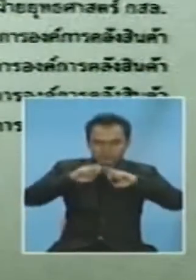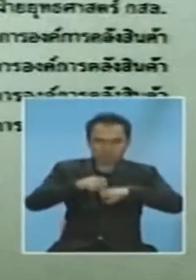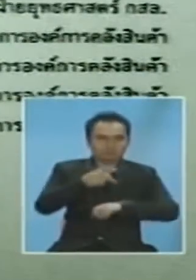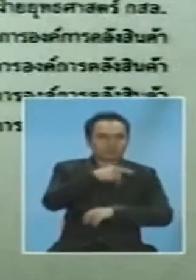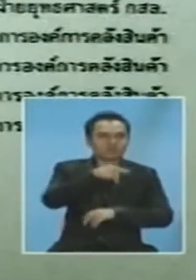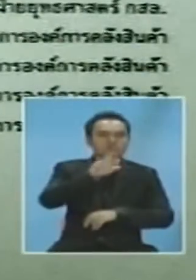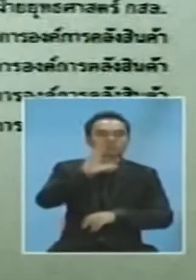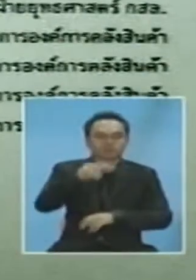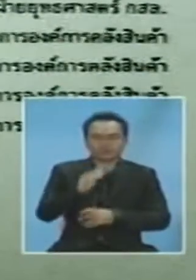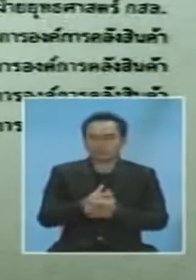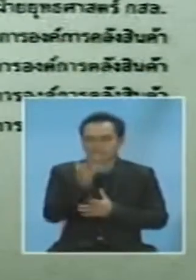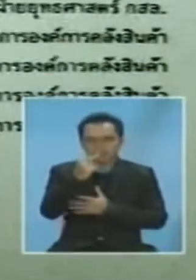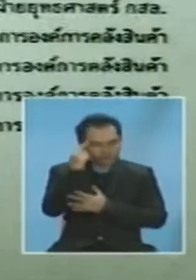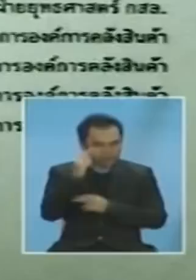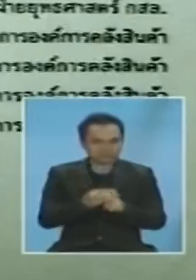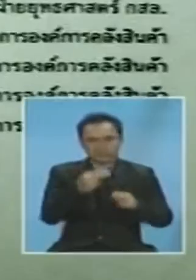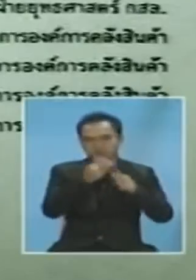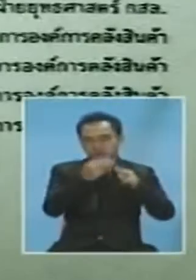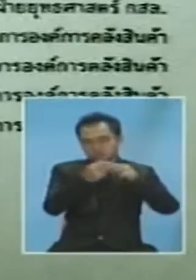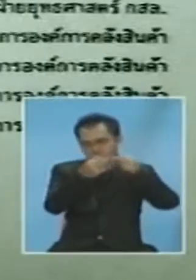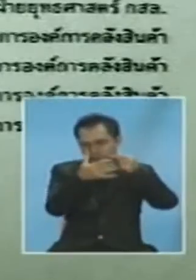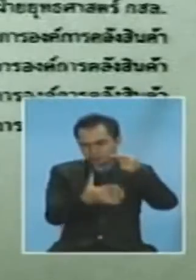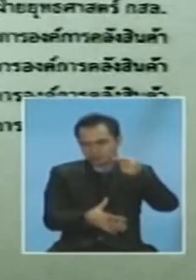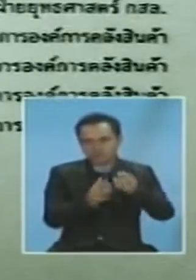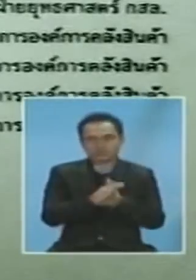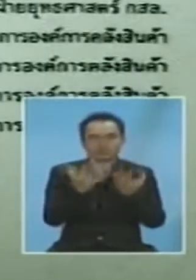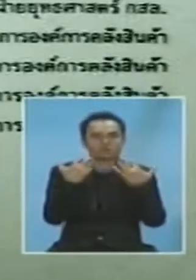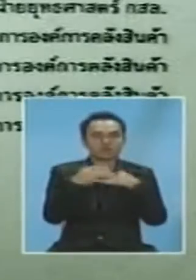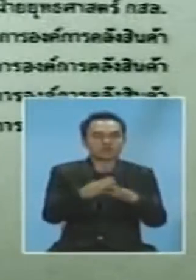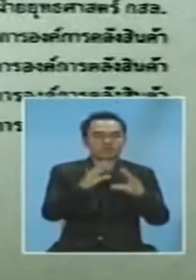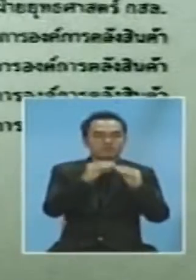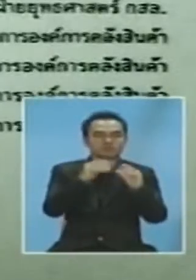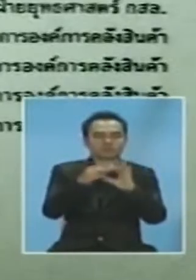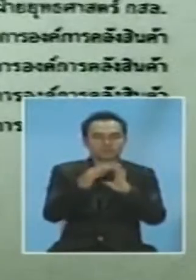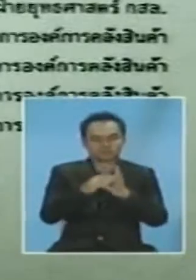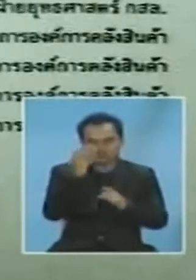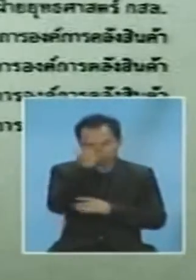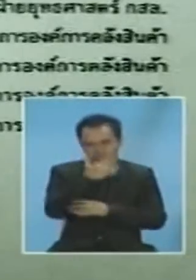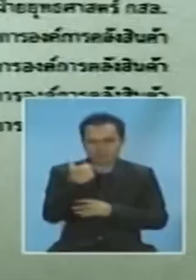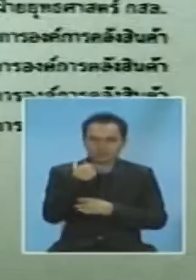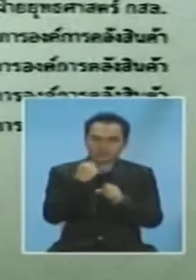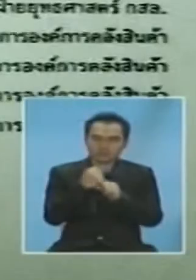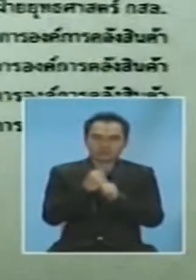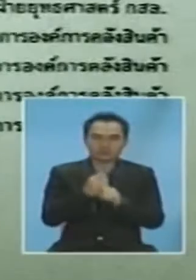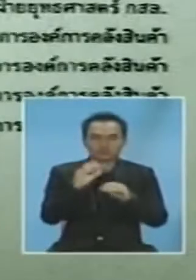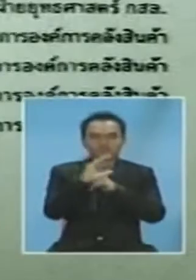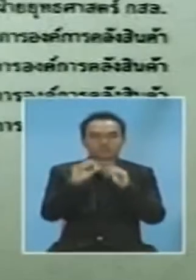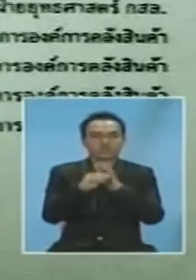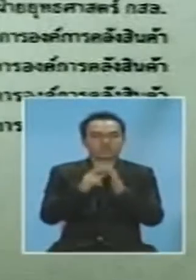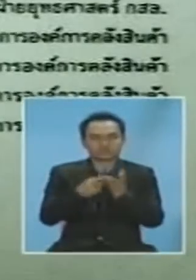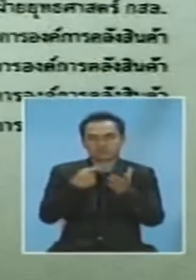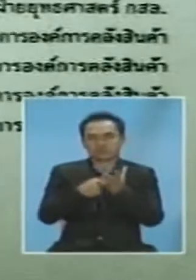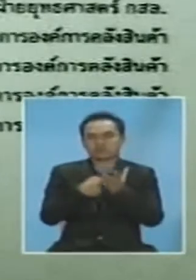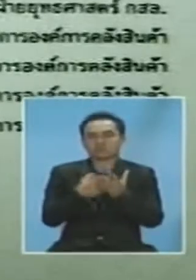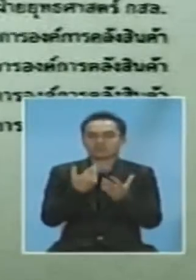องและยังมีชื่อไปร่วมประชุมกับนายอภิสิทธิ์เวชชาชีวะเพื่อริเริ่มและดำเนินโครงการประกันราย